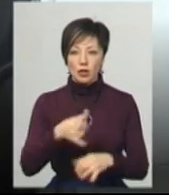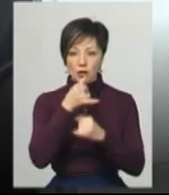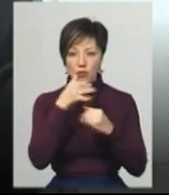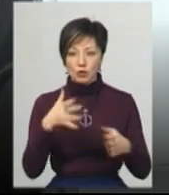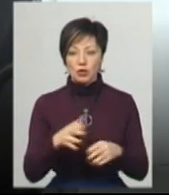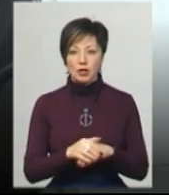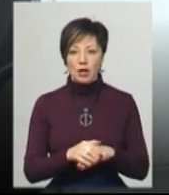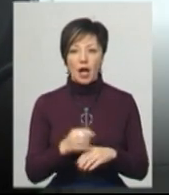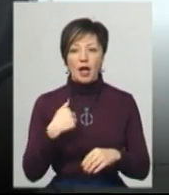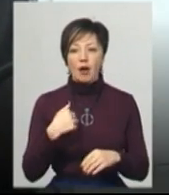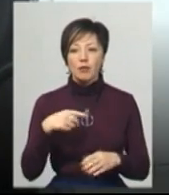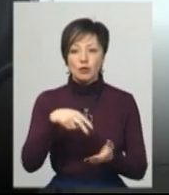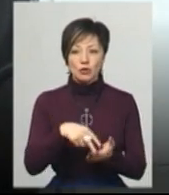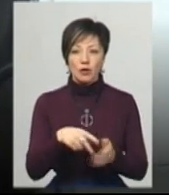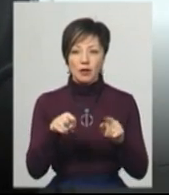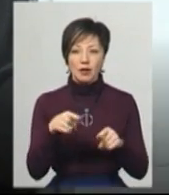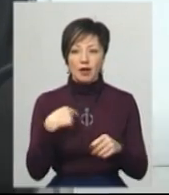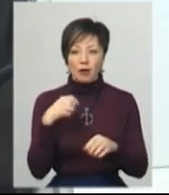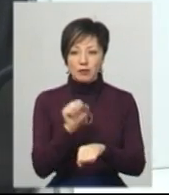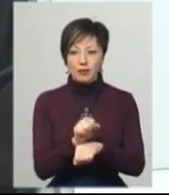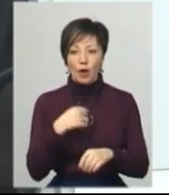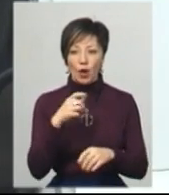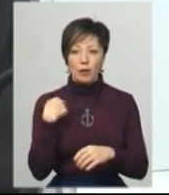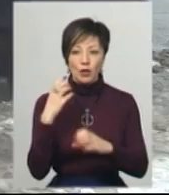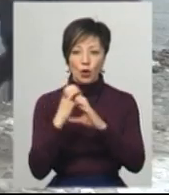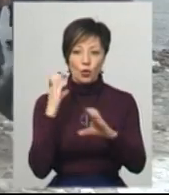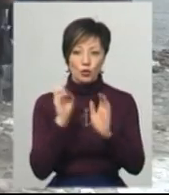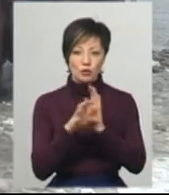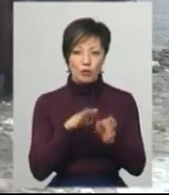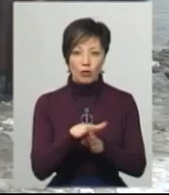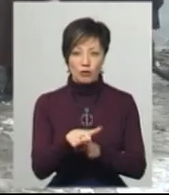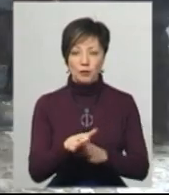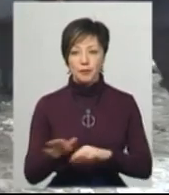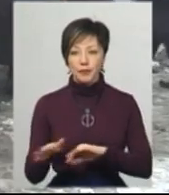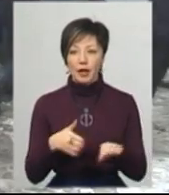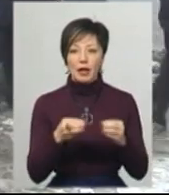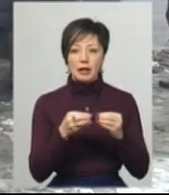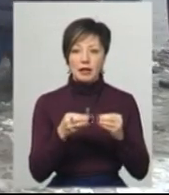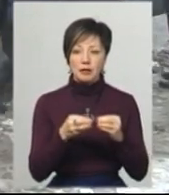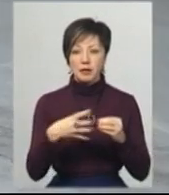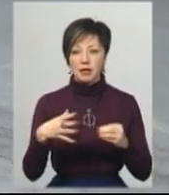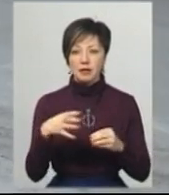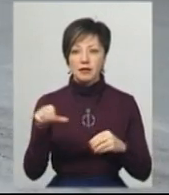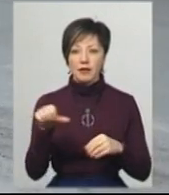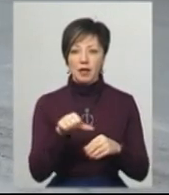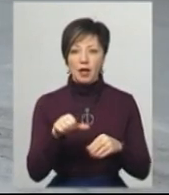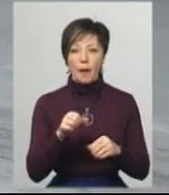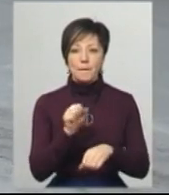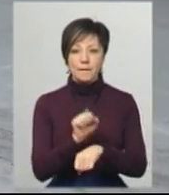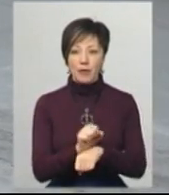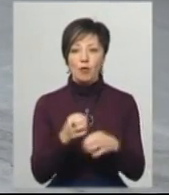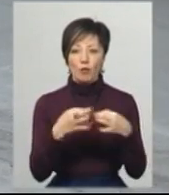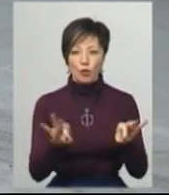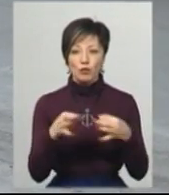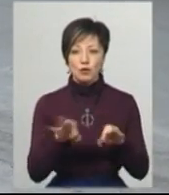з удовольствием постояв, але там мене люди чекають, я гружений, вибачте. Довше 10-15 хвилин машини через акцію не стояли, мітингарі